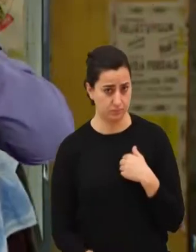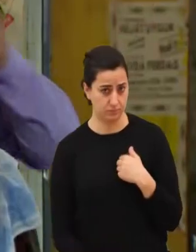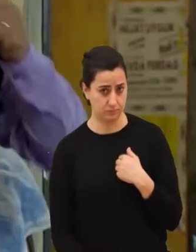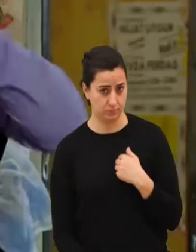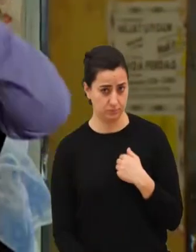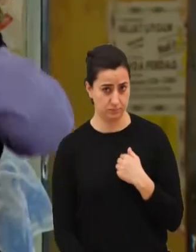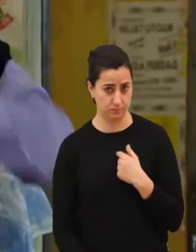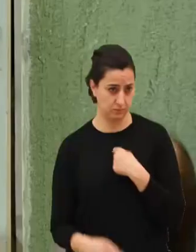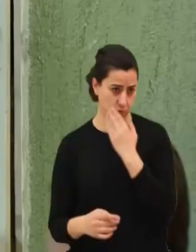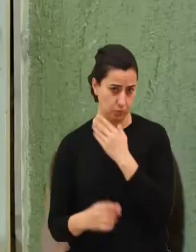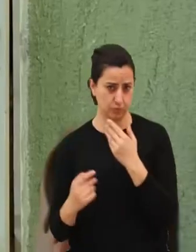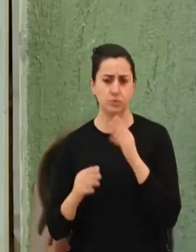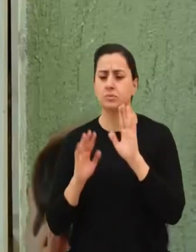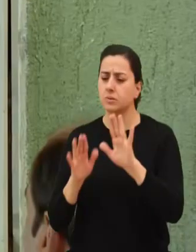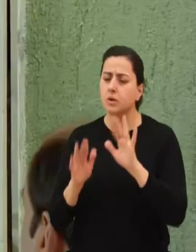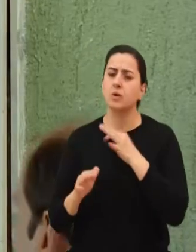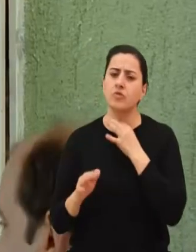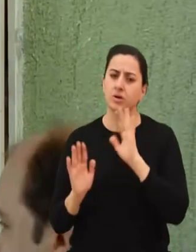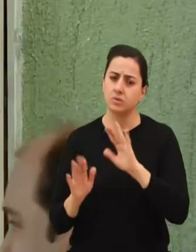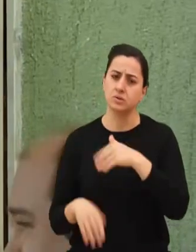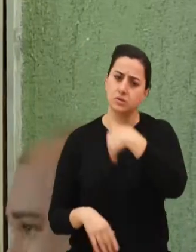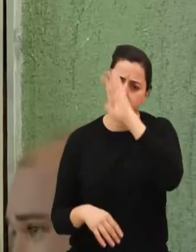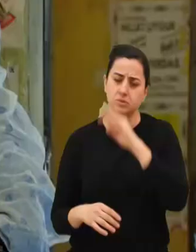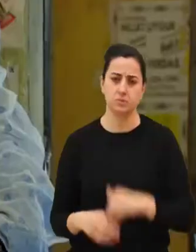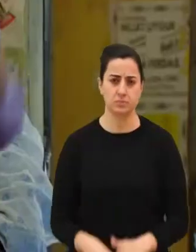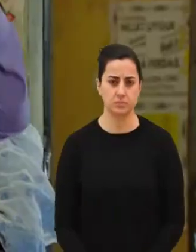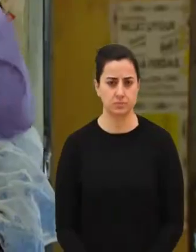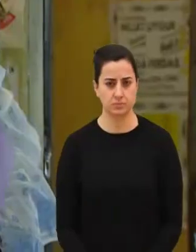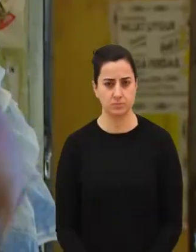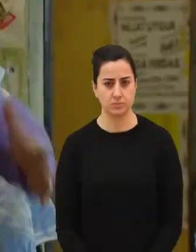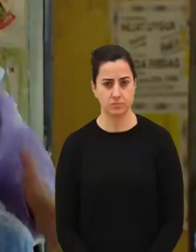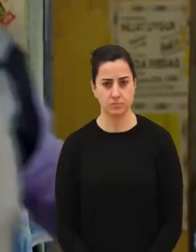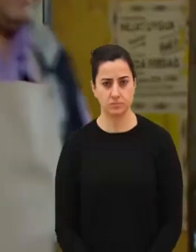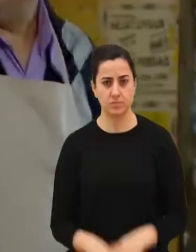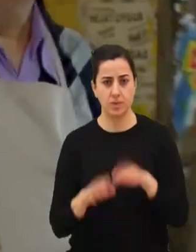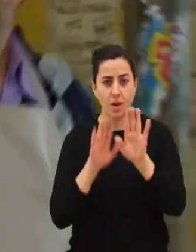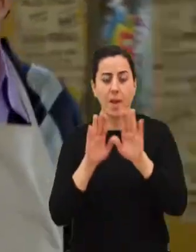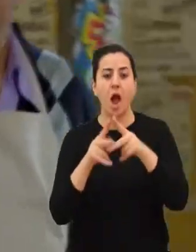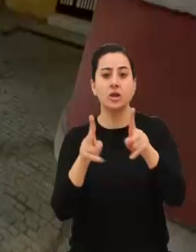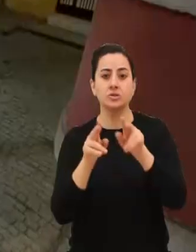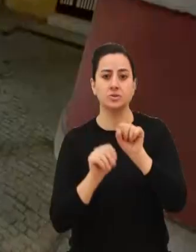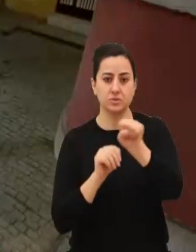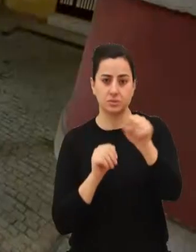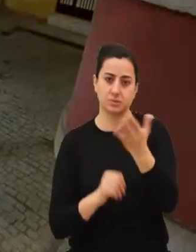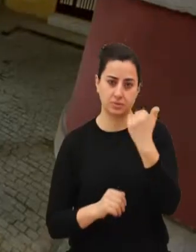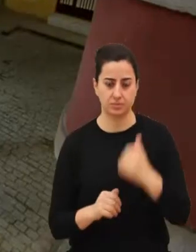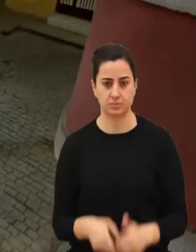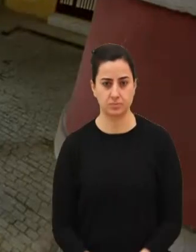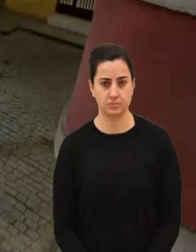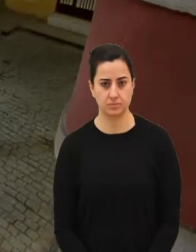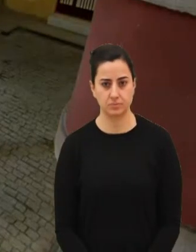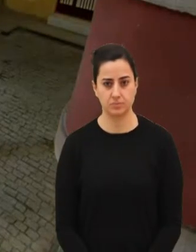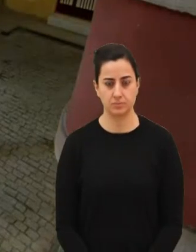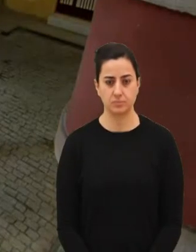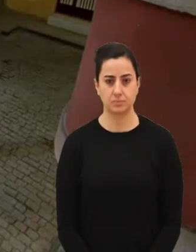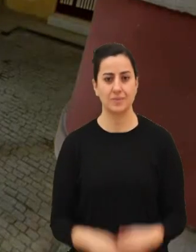onunla tartışacağız ya. Ya biz hallederiz hadi ya. Sen git içeriye hallet hadi. Hadi kapı açık şey teli çek. Gel açıyorum hadi. Kapıyı.